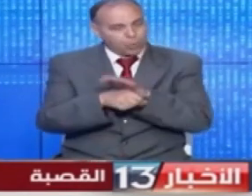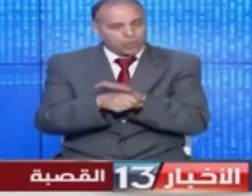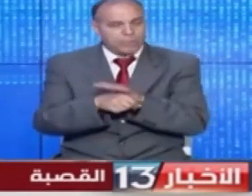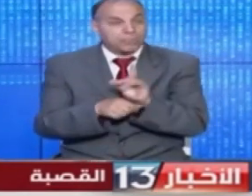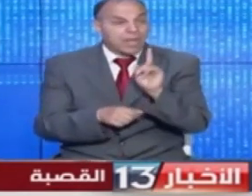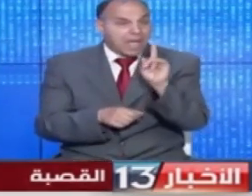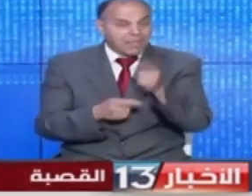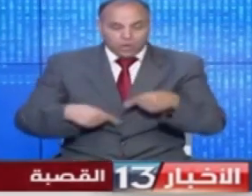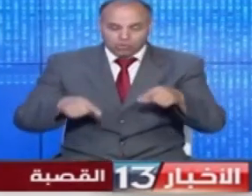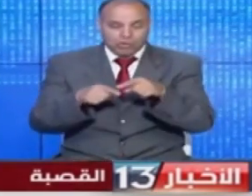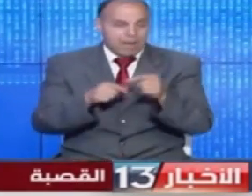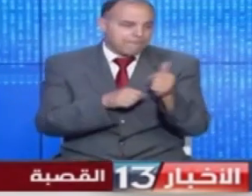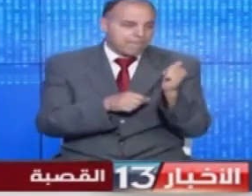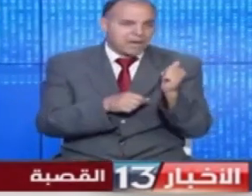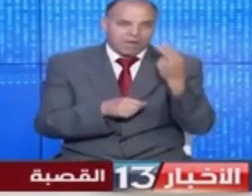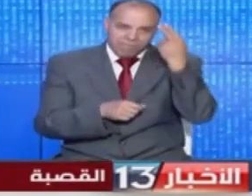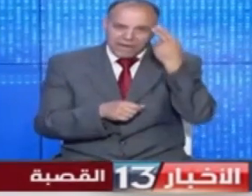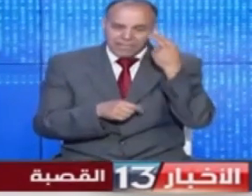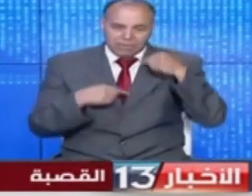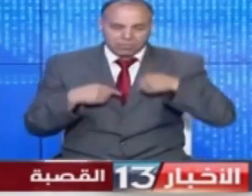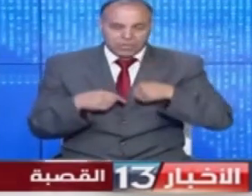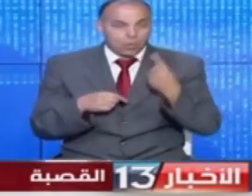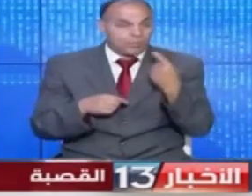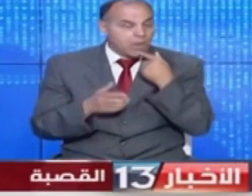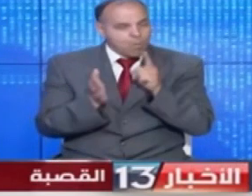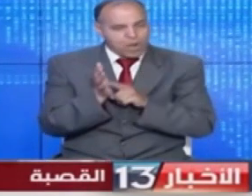حاملة للفيروس وهي بصدد المتابعة.